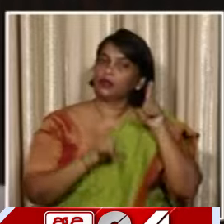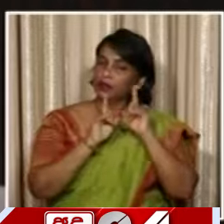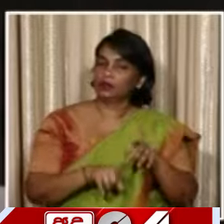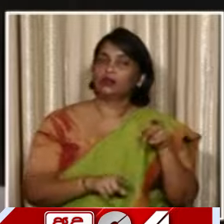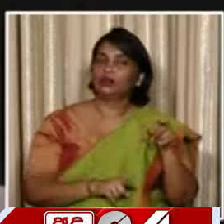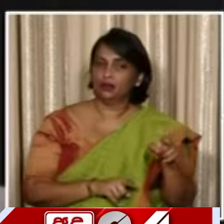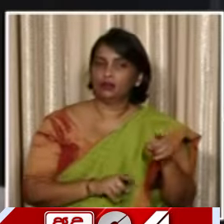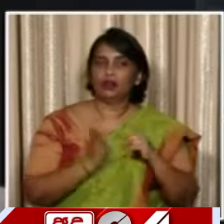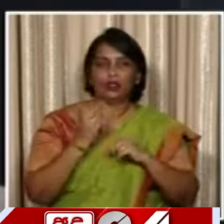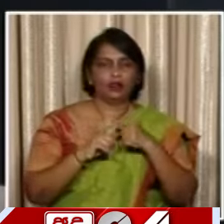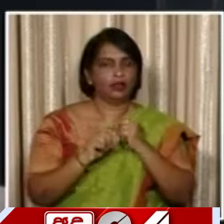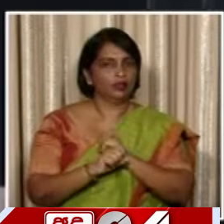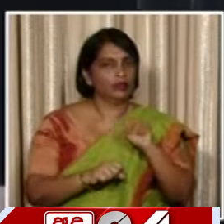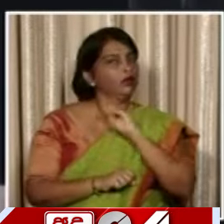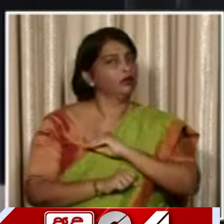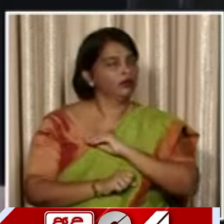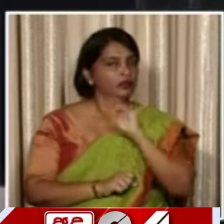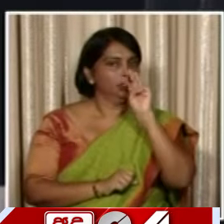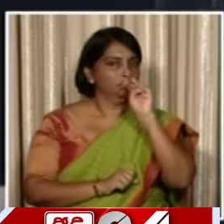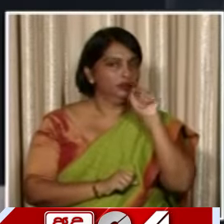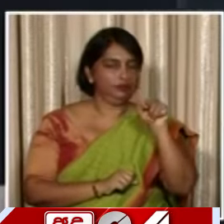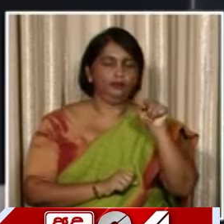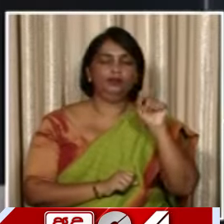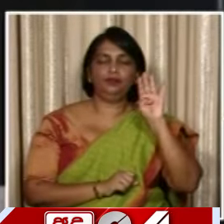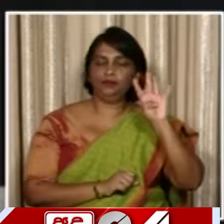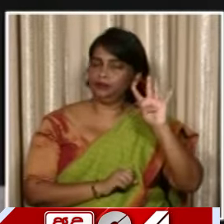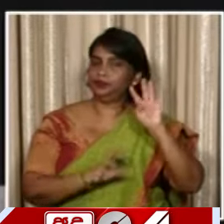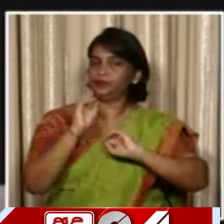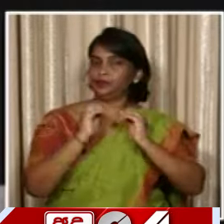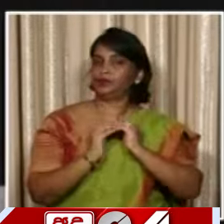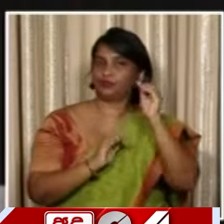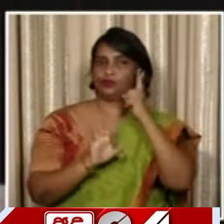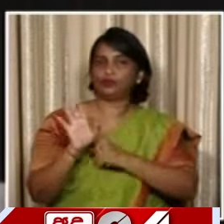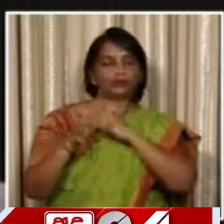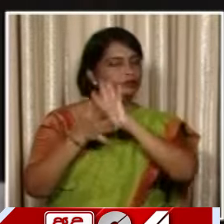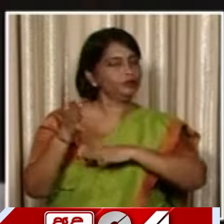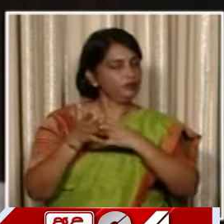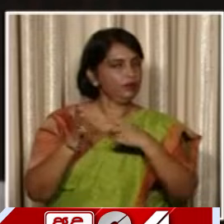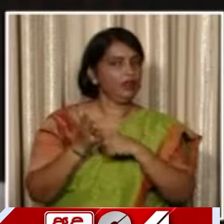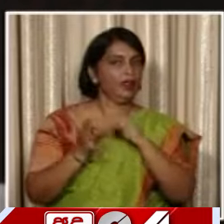වගේම බදු නොවන ආදායම 130.4කින් වැඩි වෙලා තියෙනවා. වාර්ෂික ඇස්තමේන්තුවෙන්